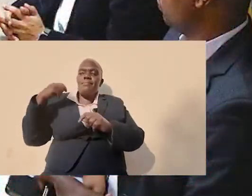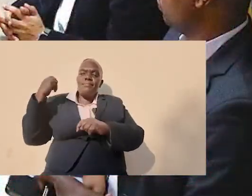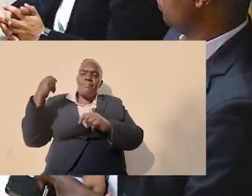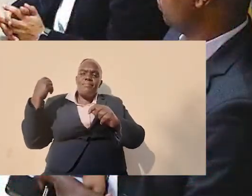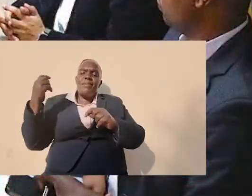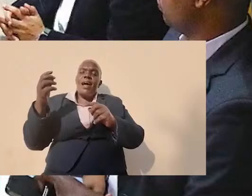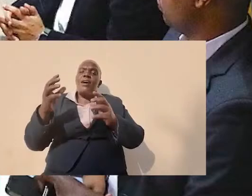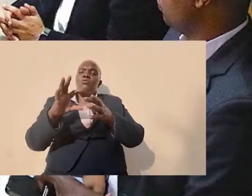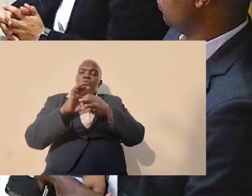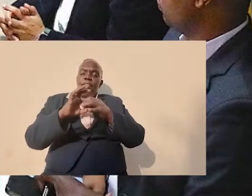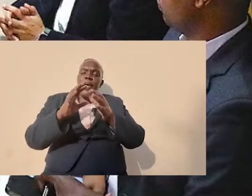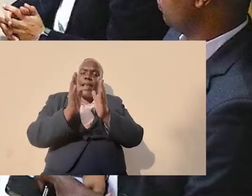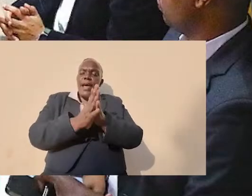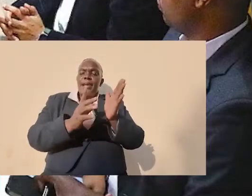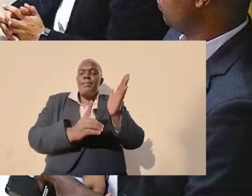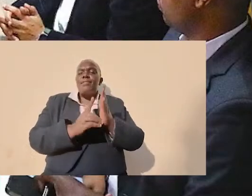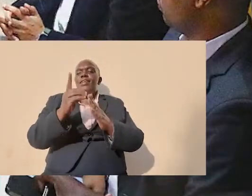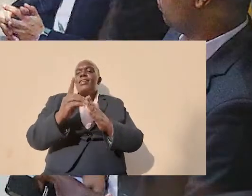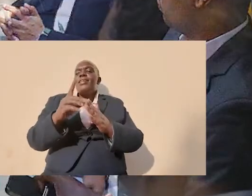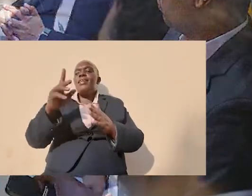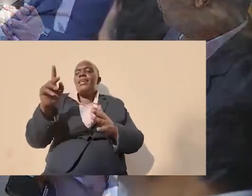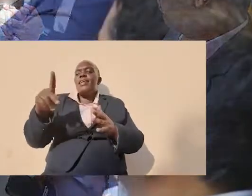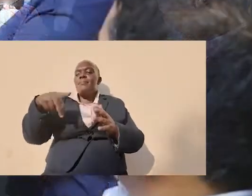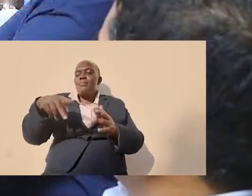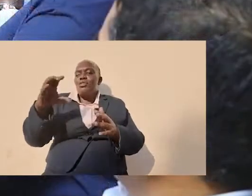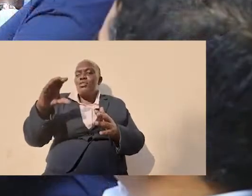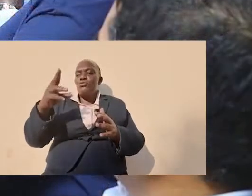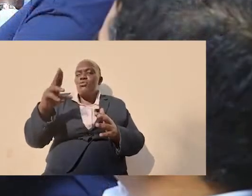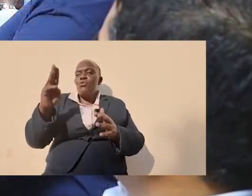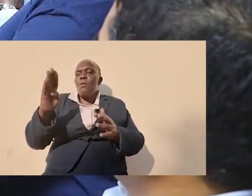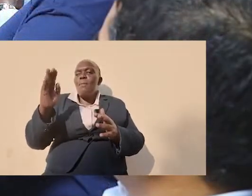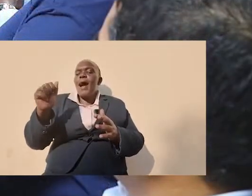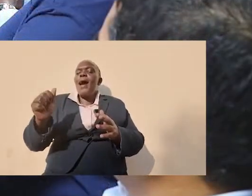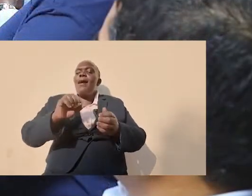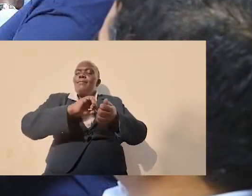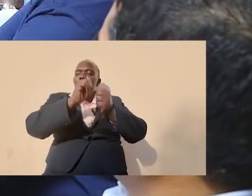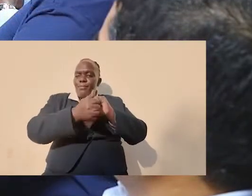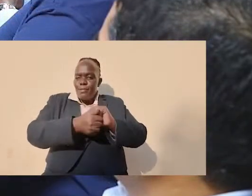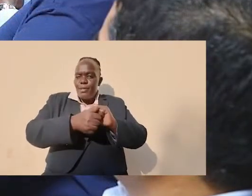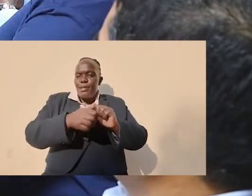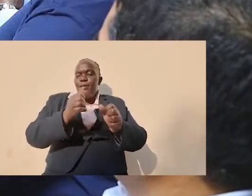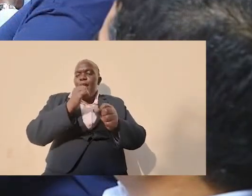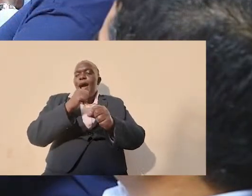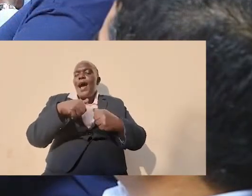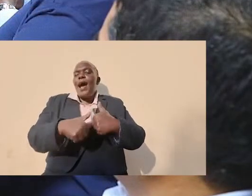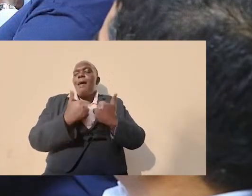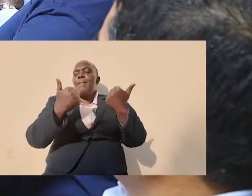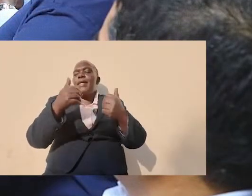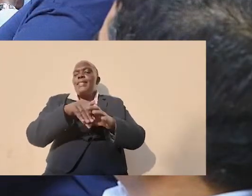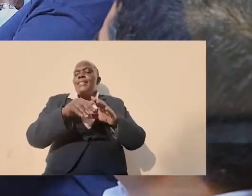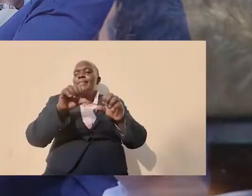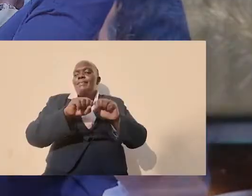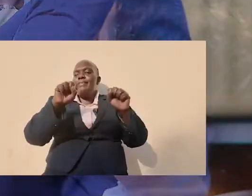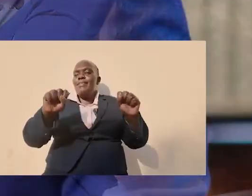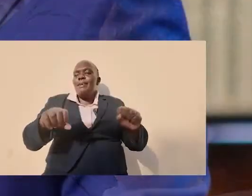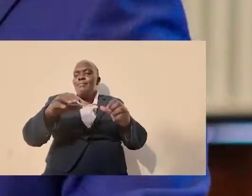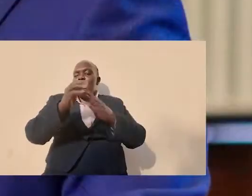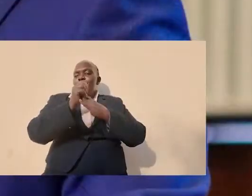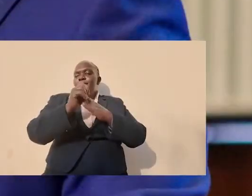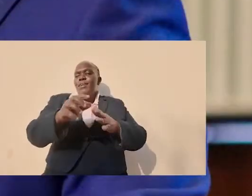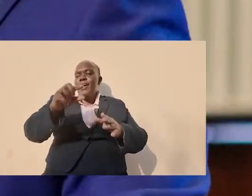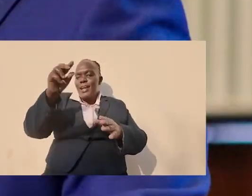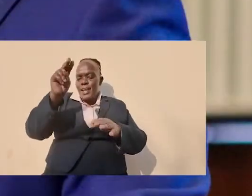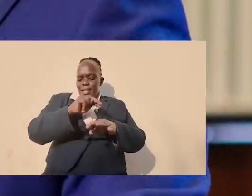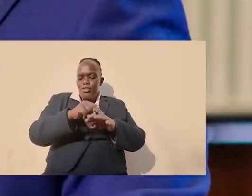Serikali imepitia maendeleo ya mpango wa mabadiliko ya kidijitali katika sekta ya afya chini ya UHC.